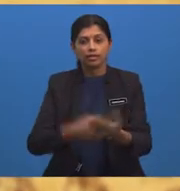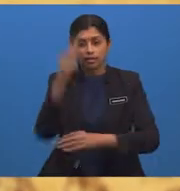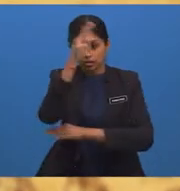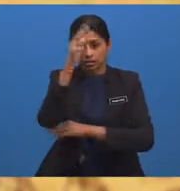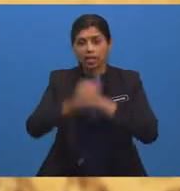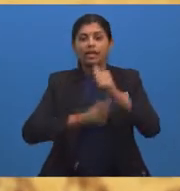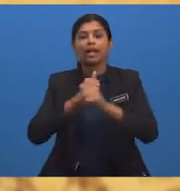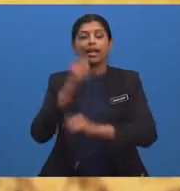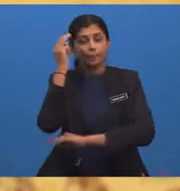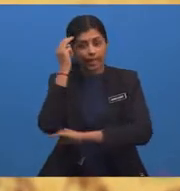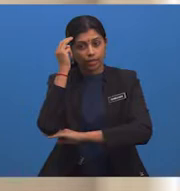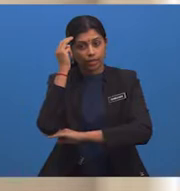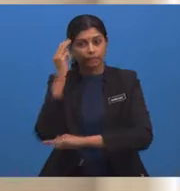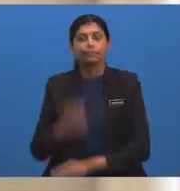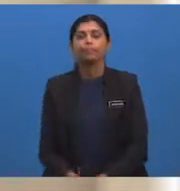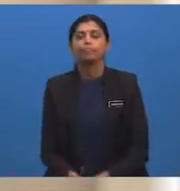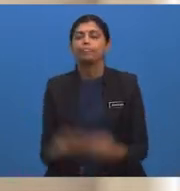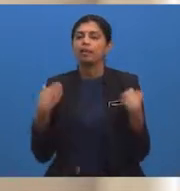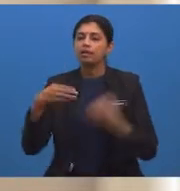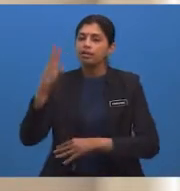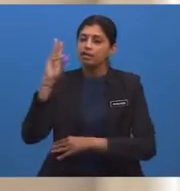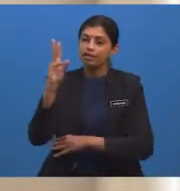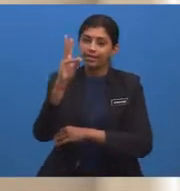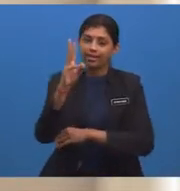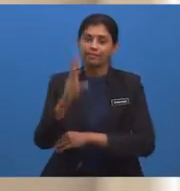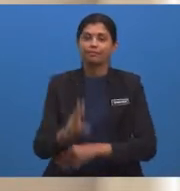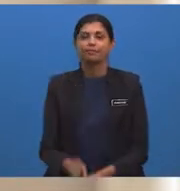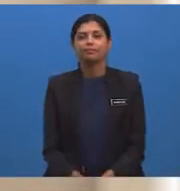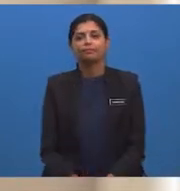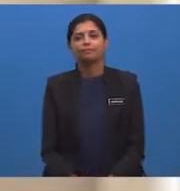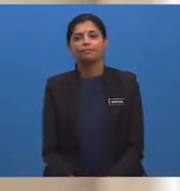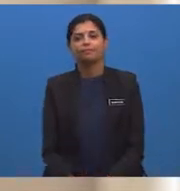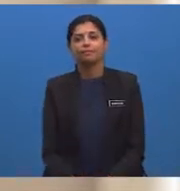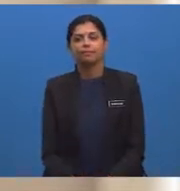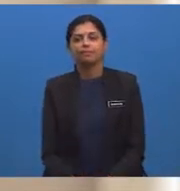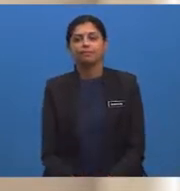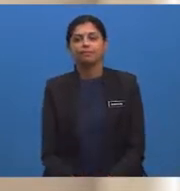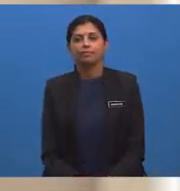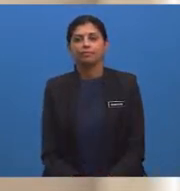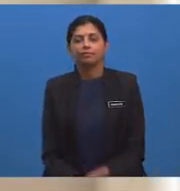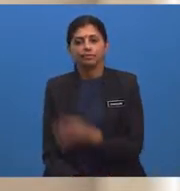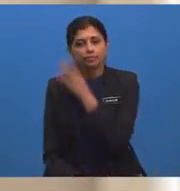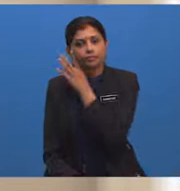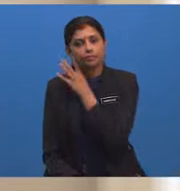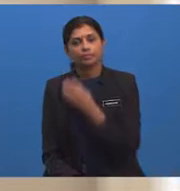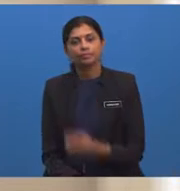Baiklah murid-murid, terdapat 6 kepentingan dalam menghargai warisan kerajaan alam